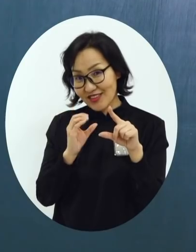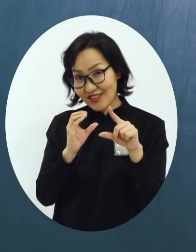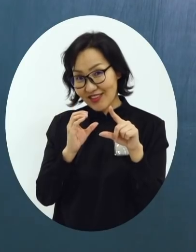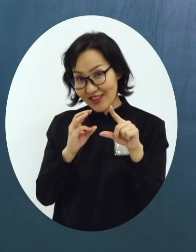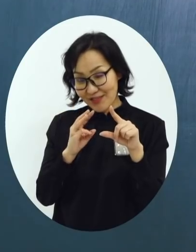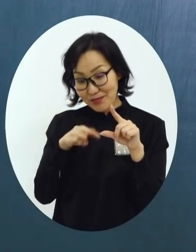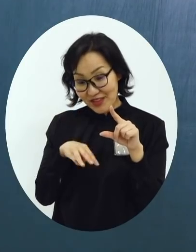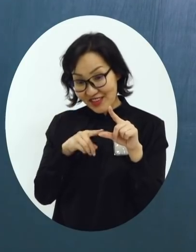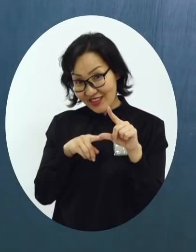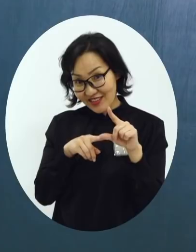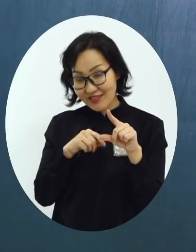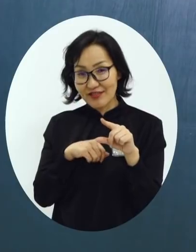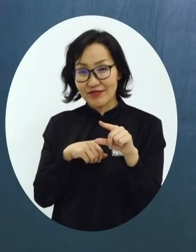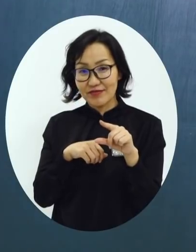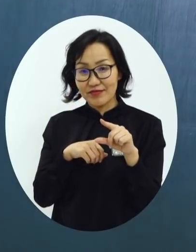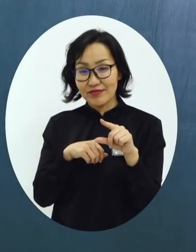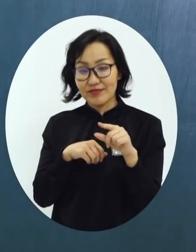130 метр.